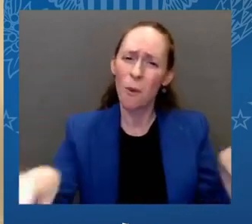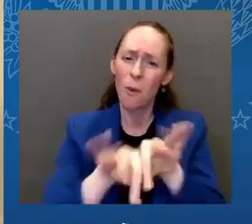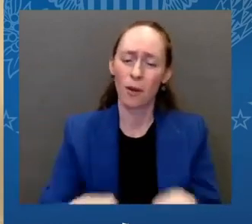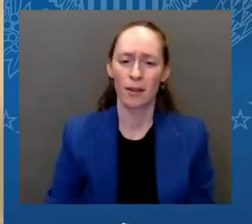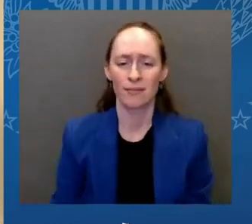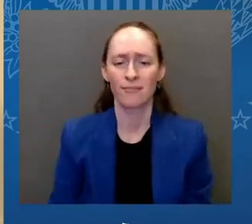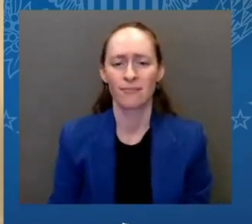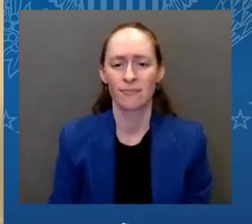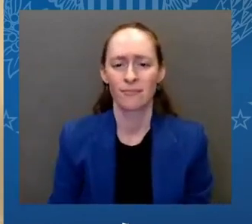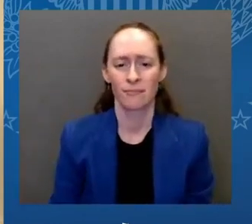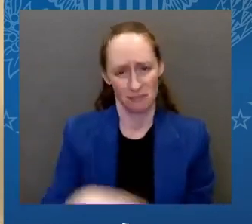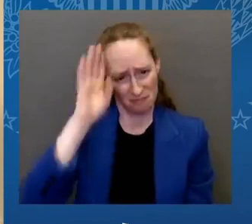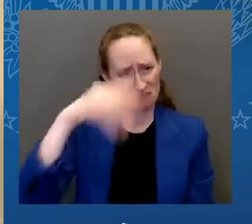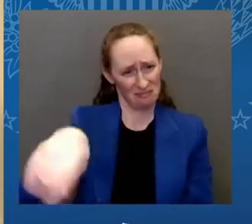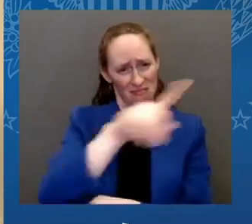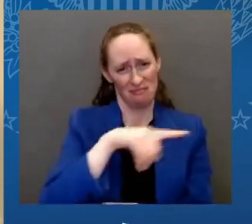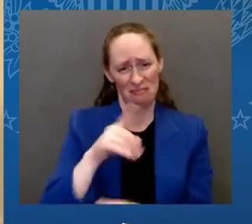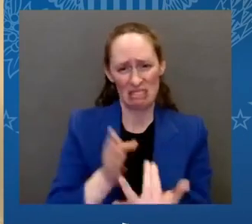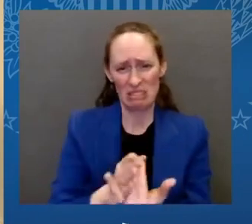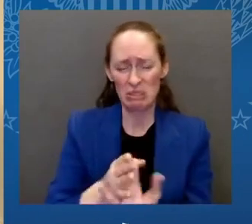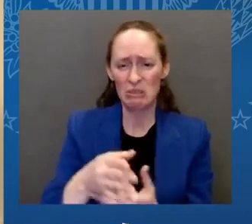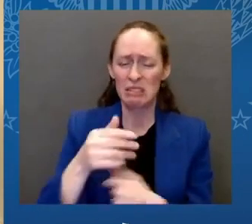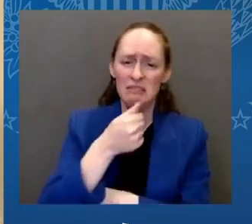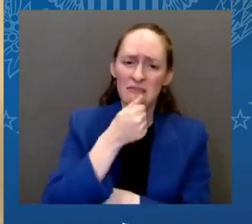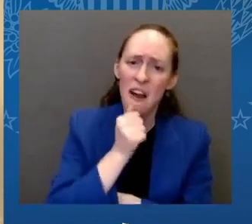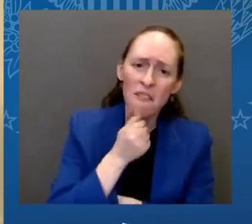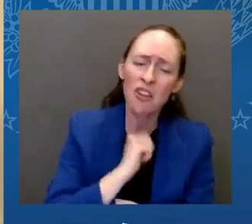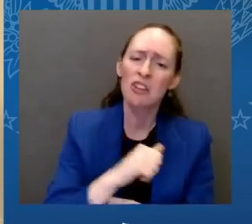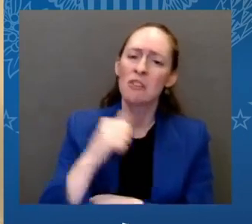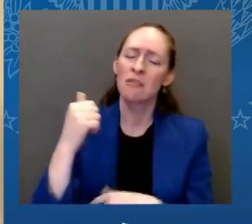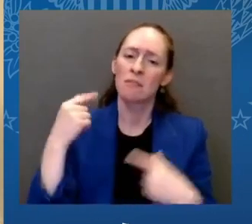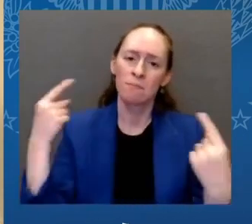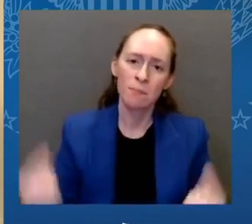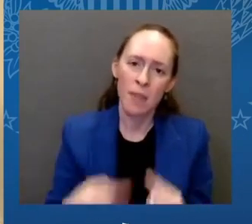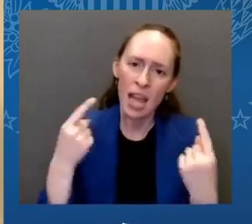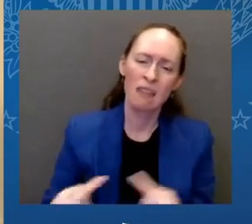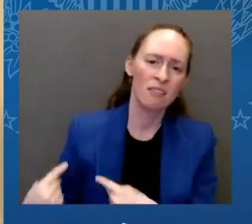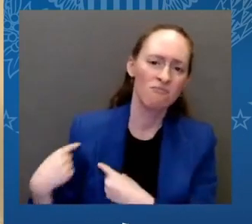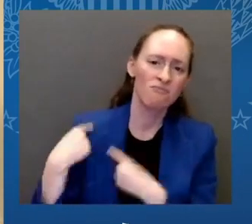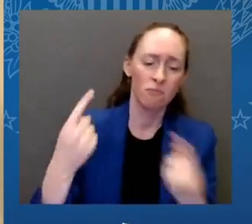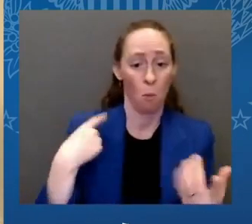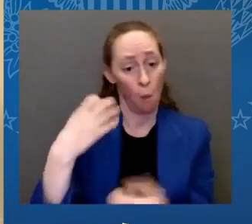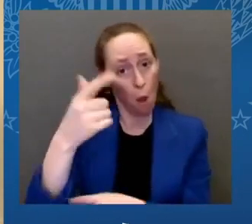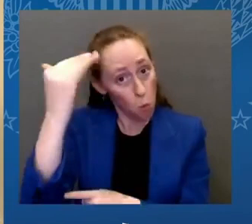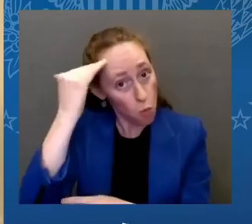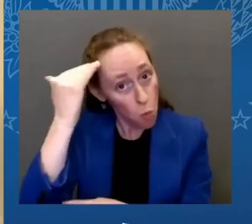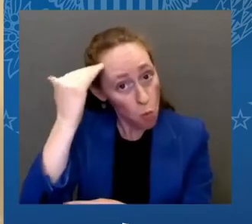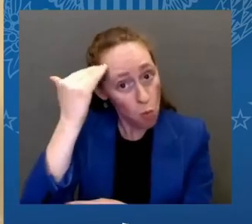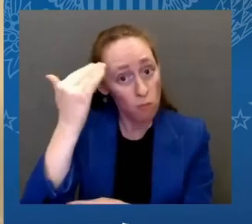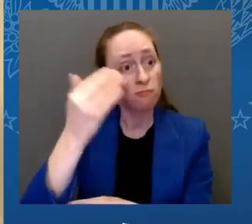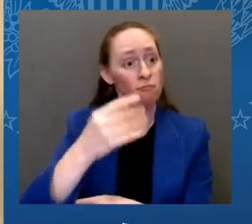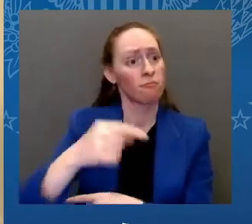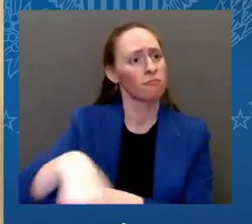затьмарюють втрати українського народу. Пане президент, я хочу вас завірити,